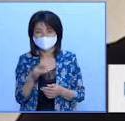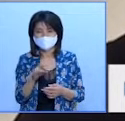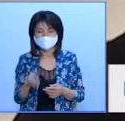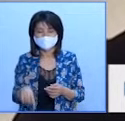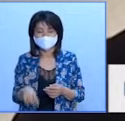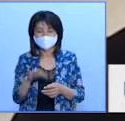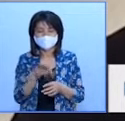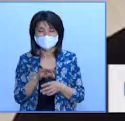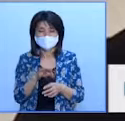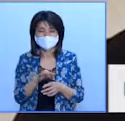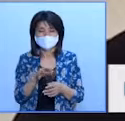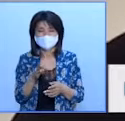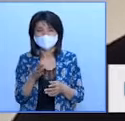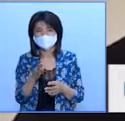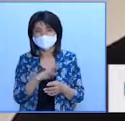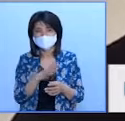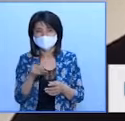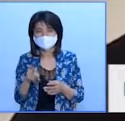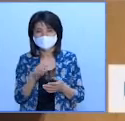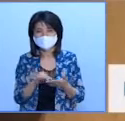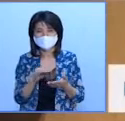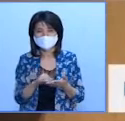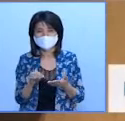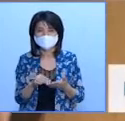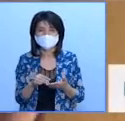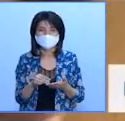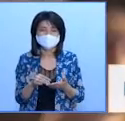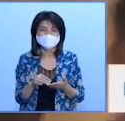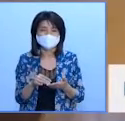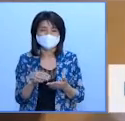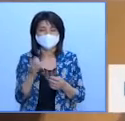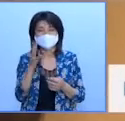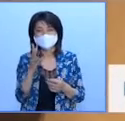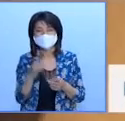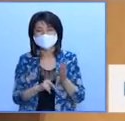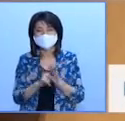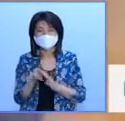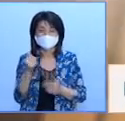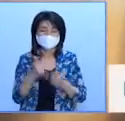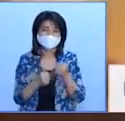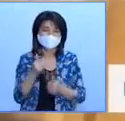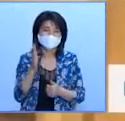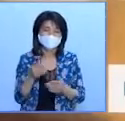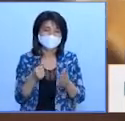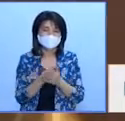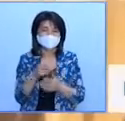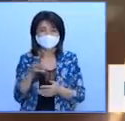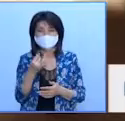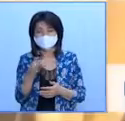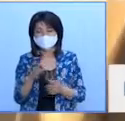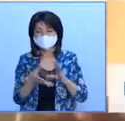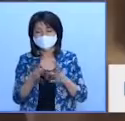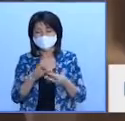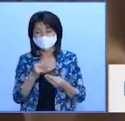бедро. И, соответственно, я там написал про это. Конкурс начался 14 апреля, продлится он до мая. Результаты будут известны